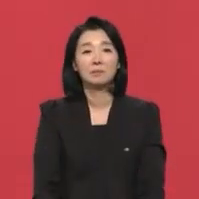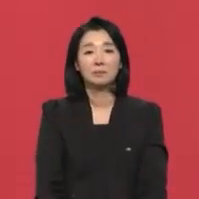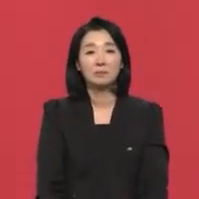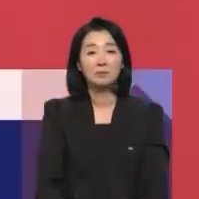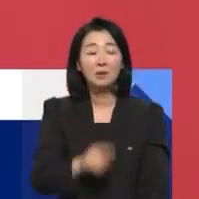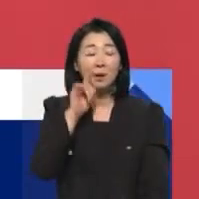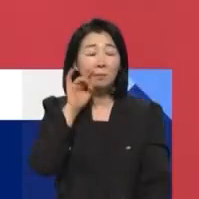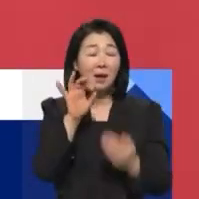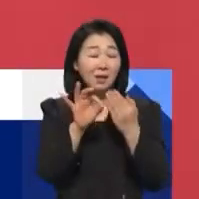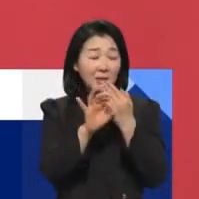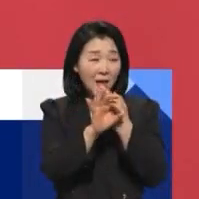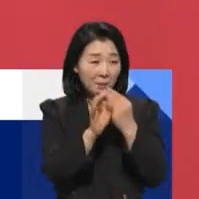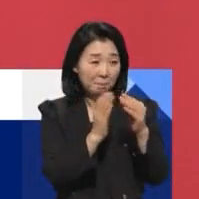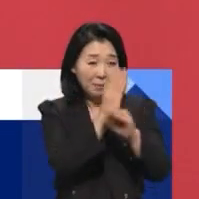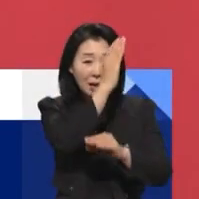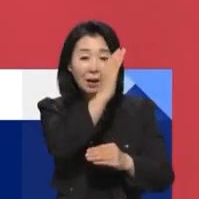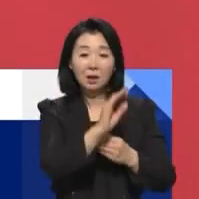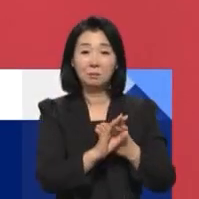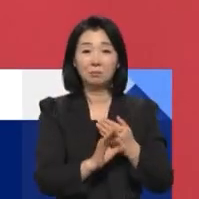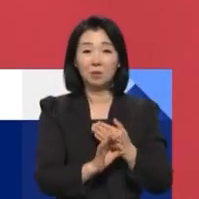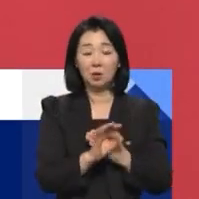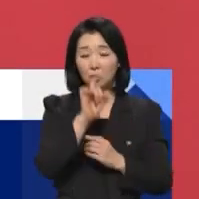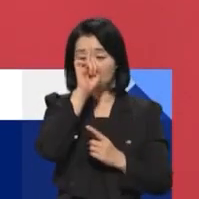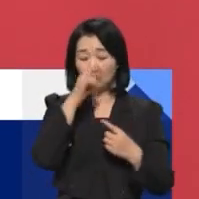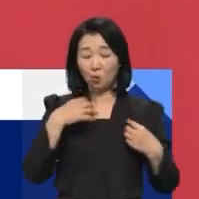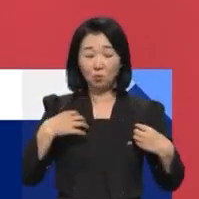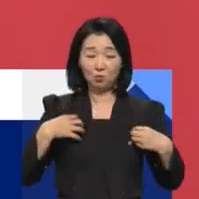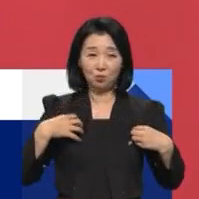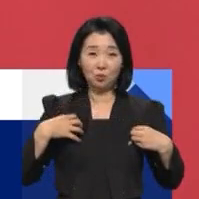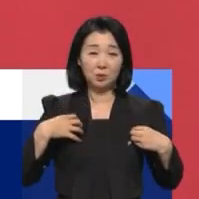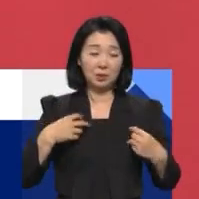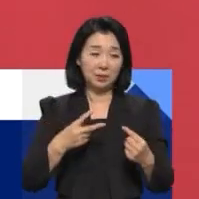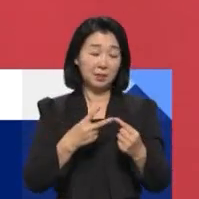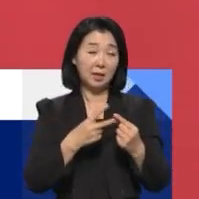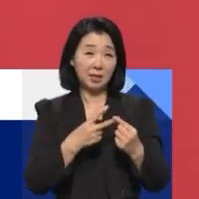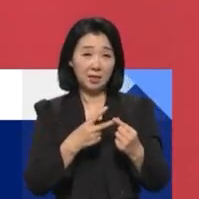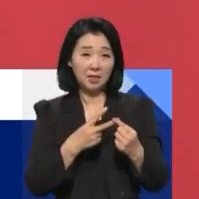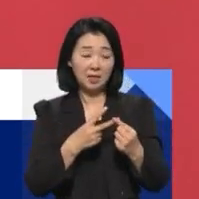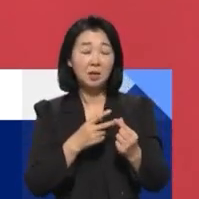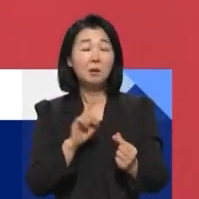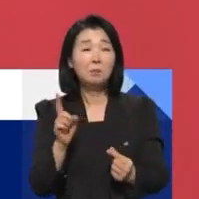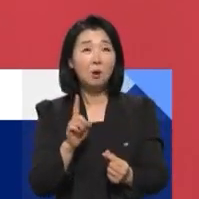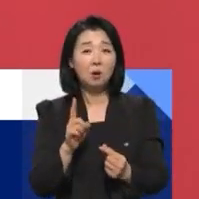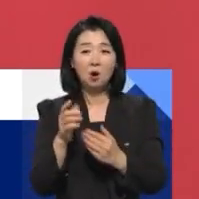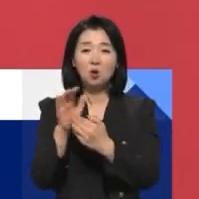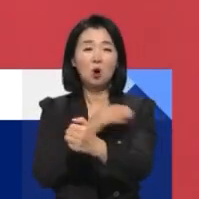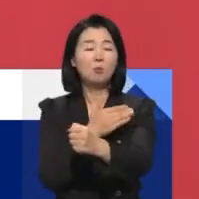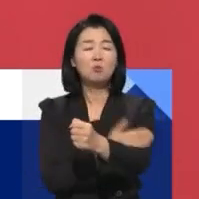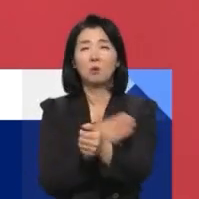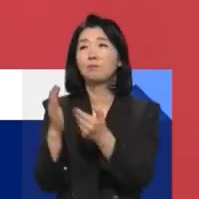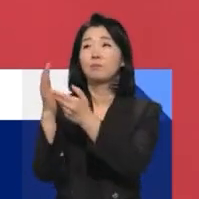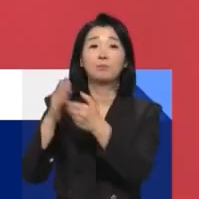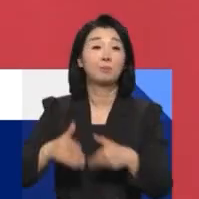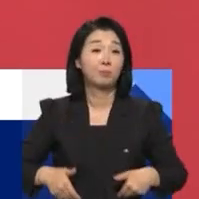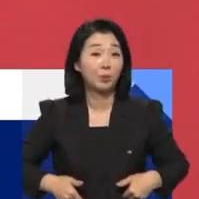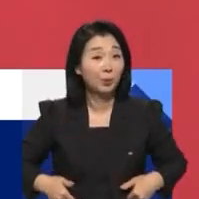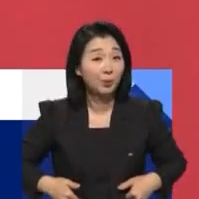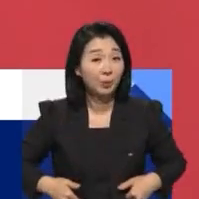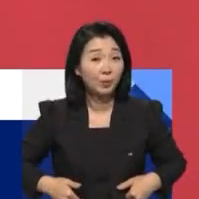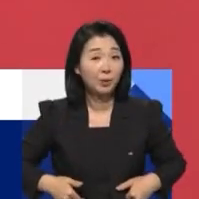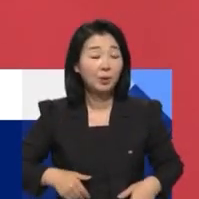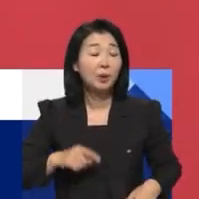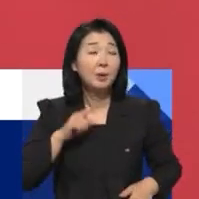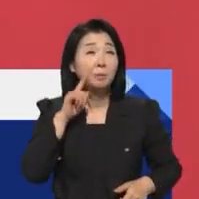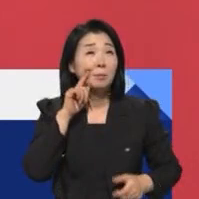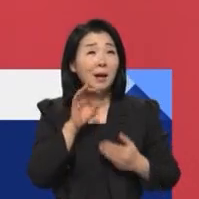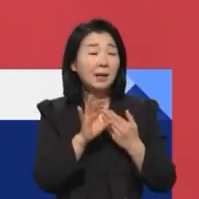만약에 통과된다면 정부의 제2요구권, 거부권 행사를 건의할 그런 생각입니다만은 만약에